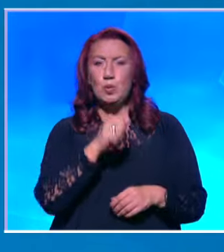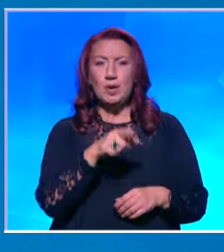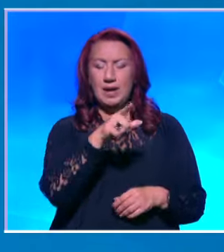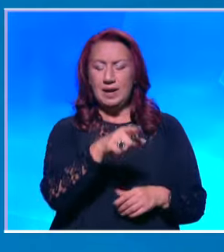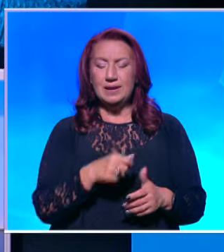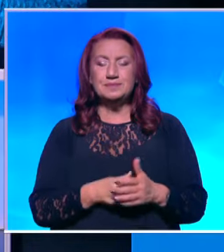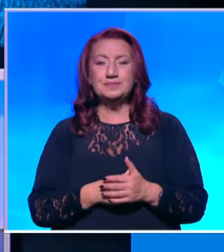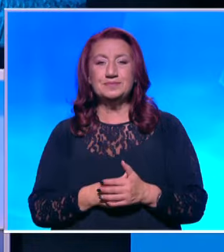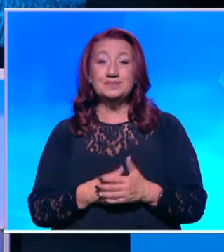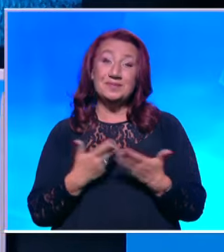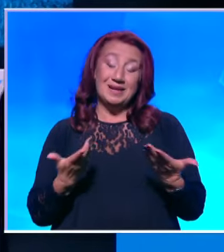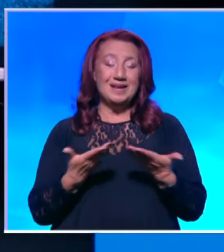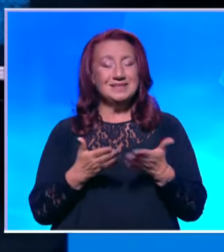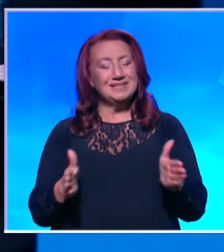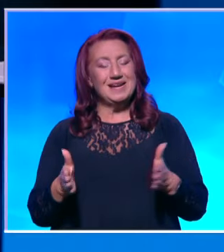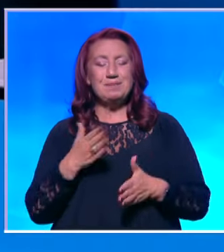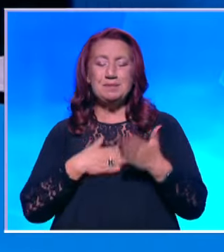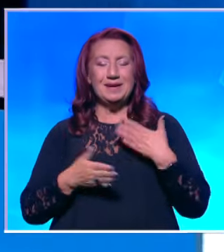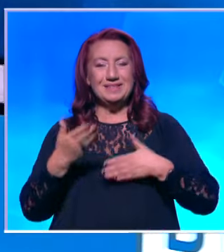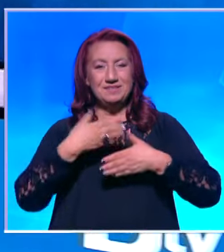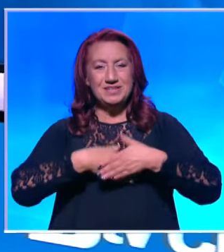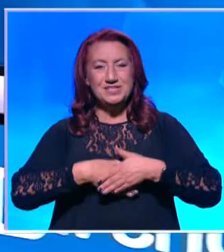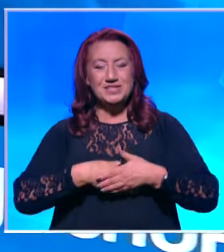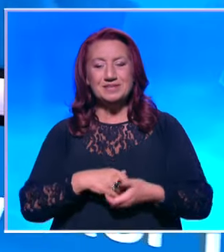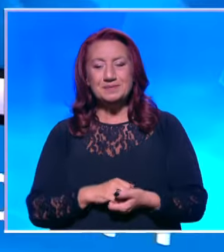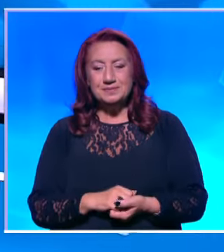кръг така се разделяме приятно вечер